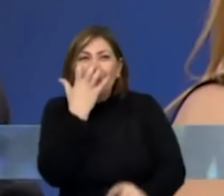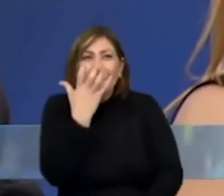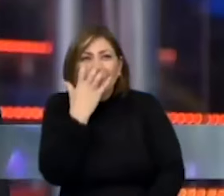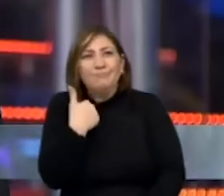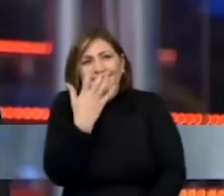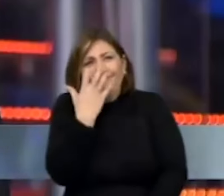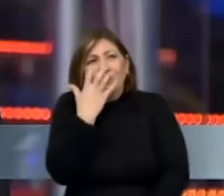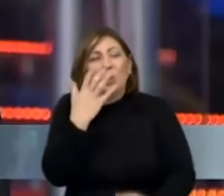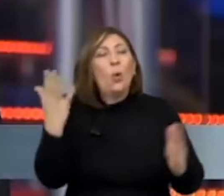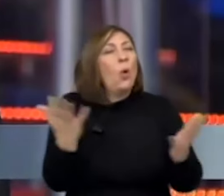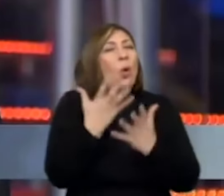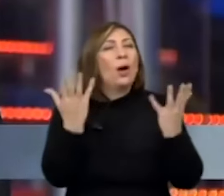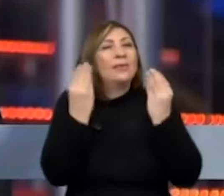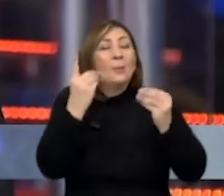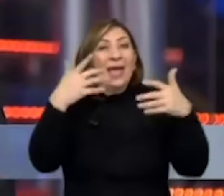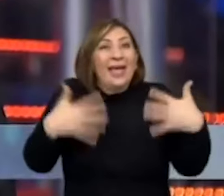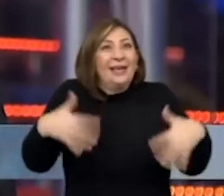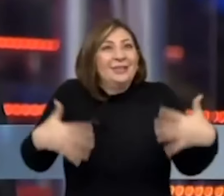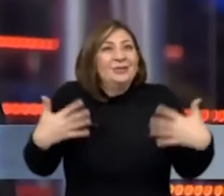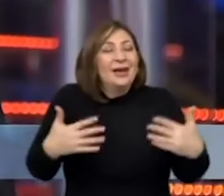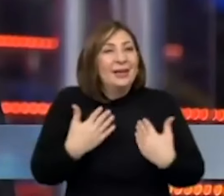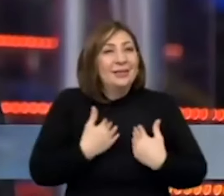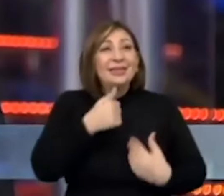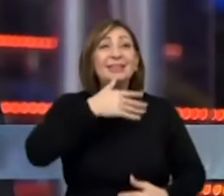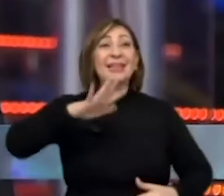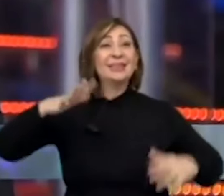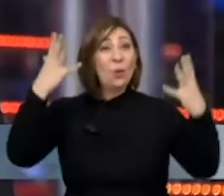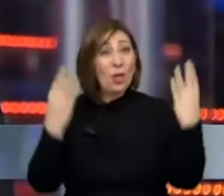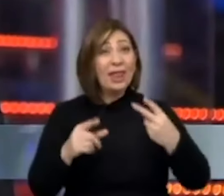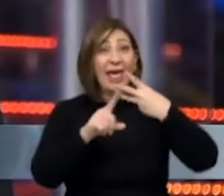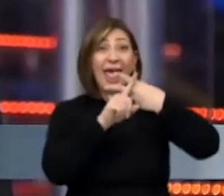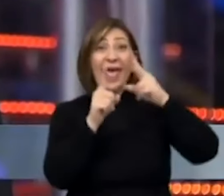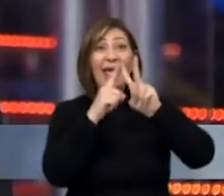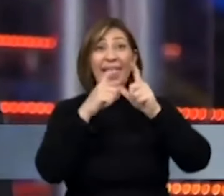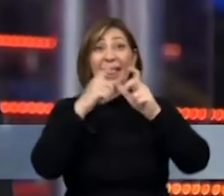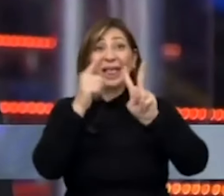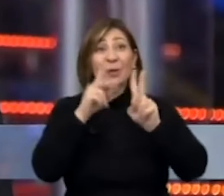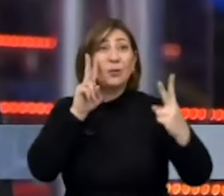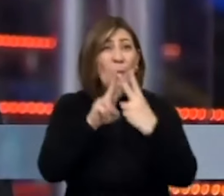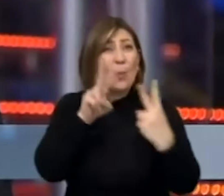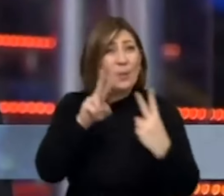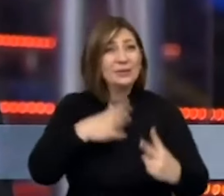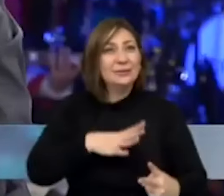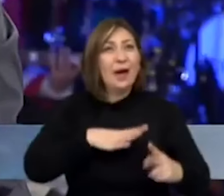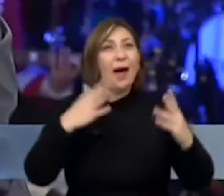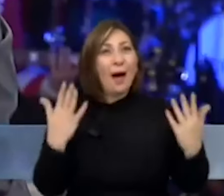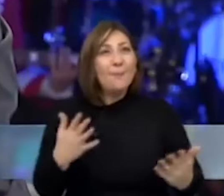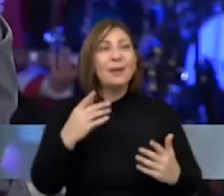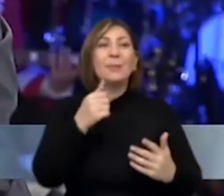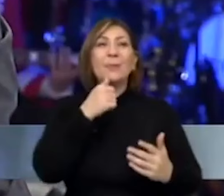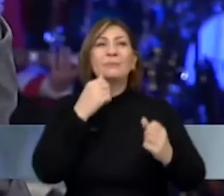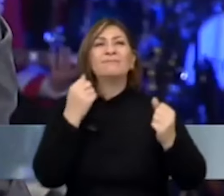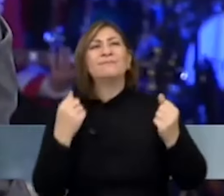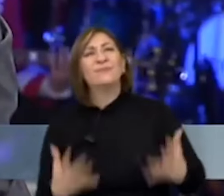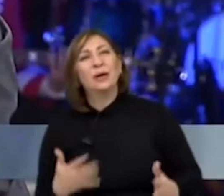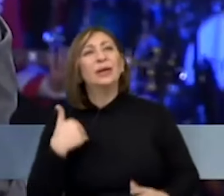ya. O kadar güzel bir heyecan ki Denizli'de olan Engin Happy'leri görmek istiyordum. Ama babam bugün